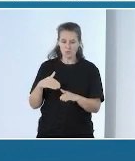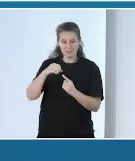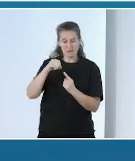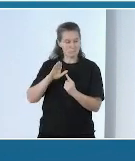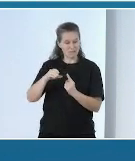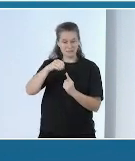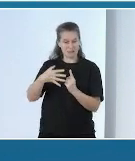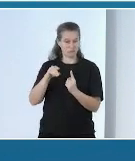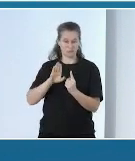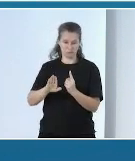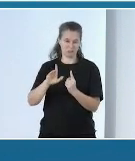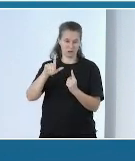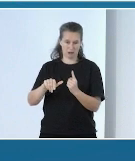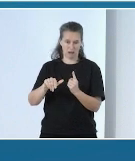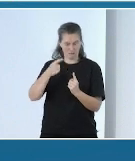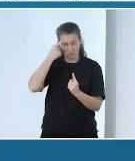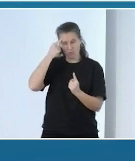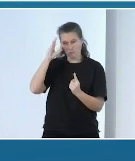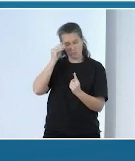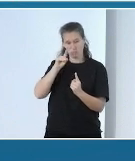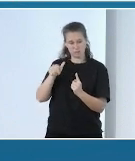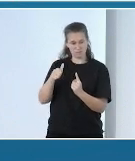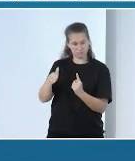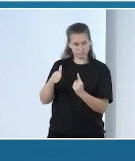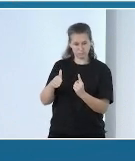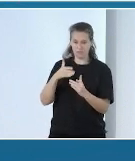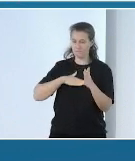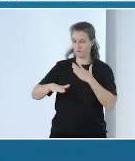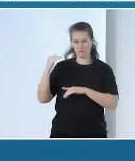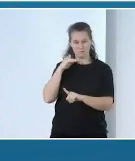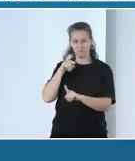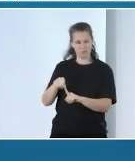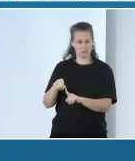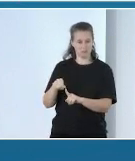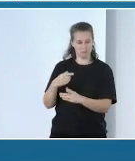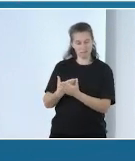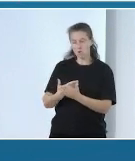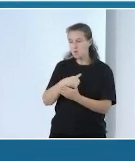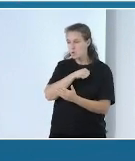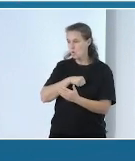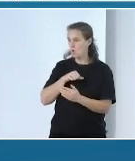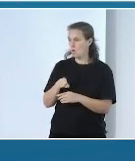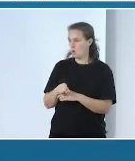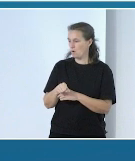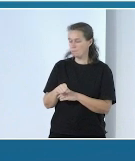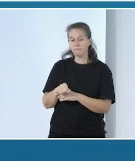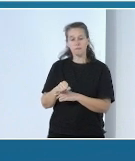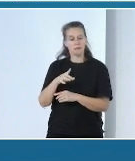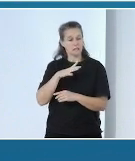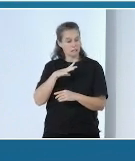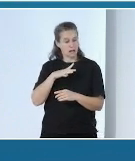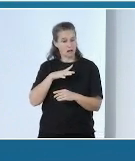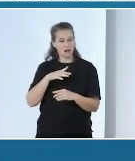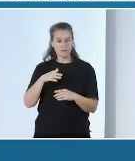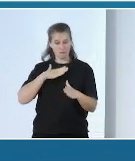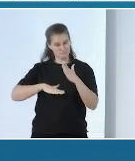soi. C'est à prendre en compte de façon très très forte. Et il va y avoir, du fait de